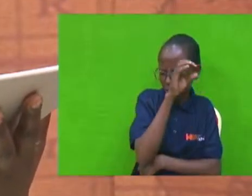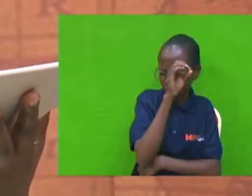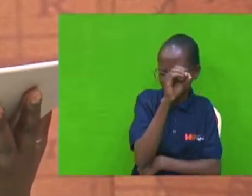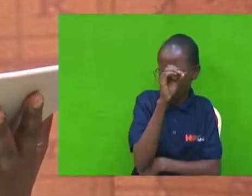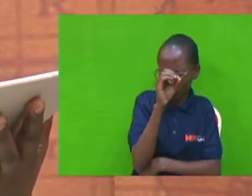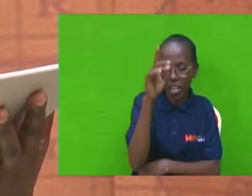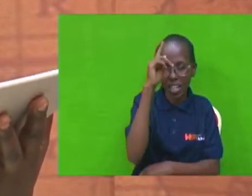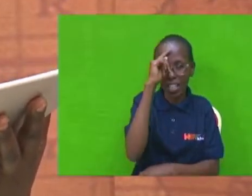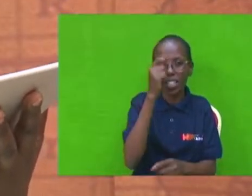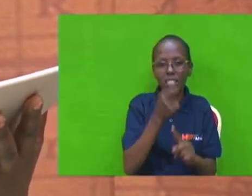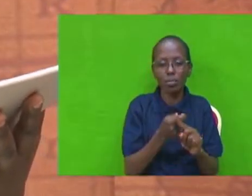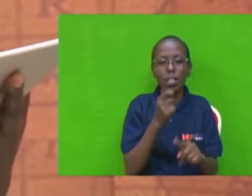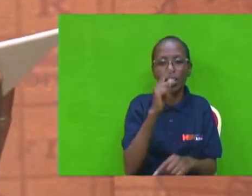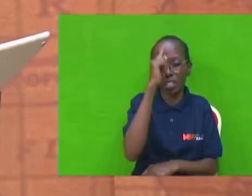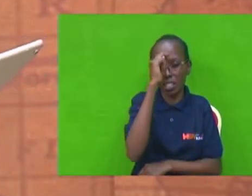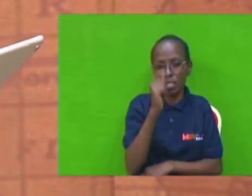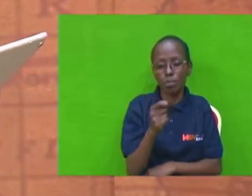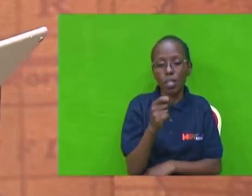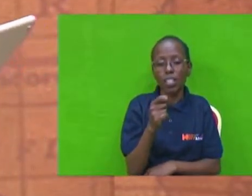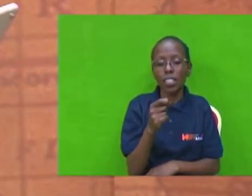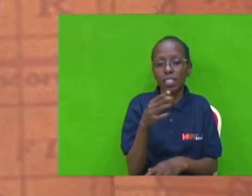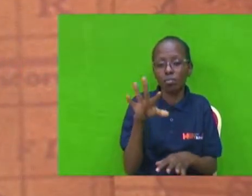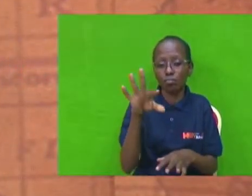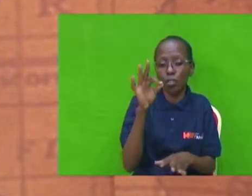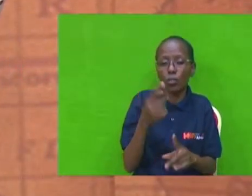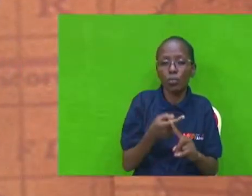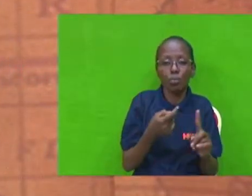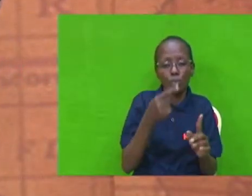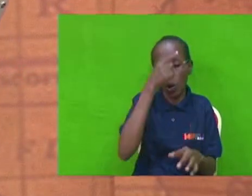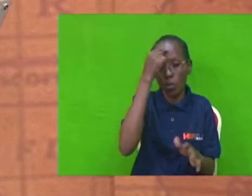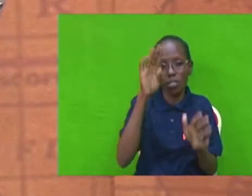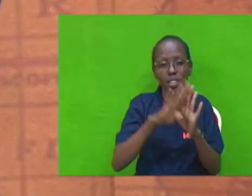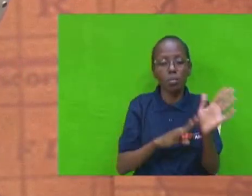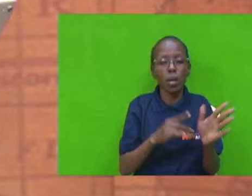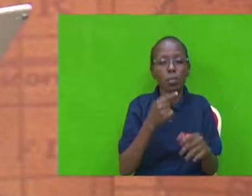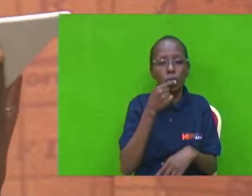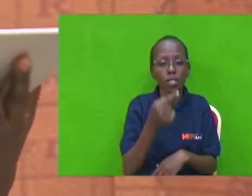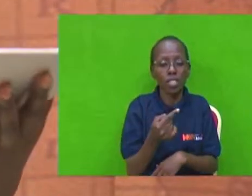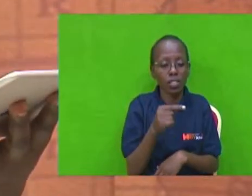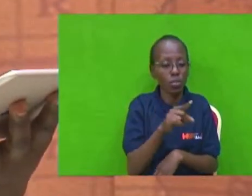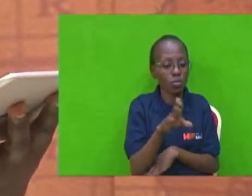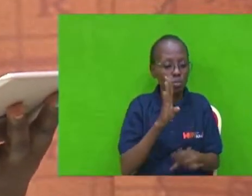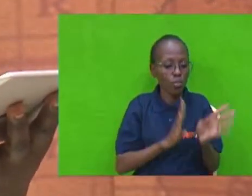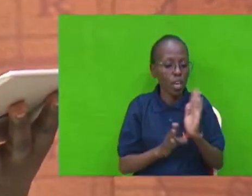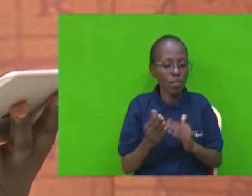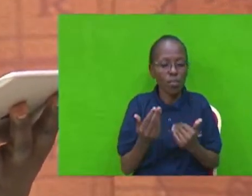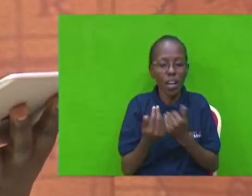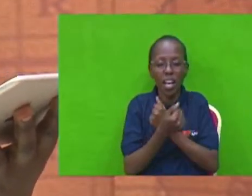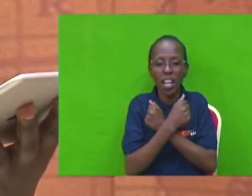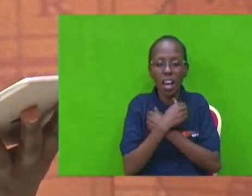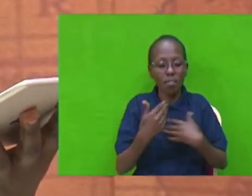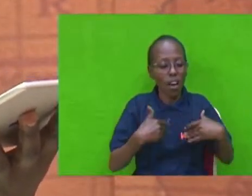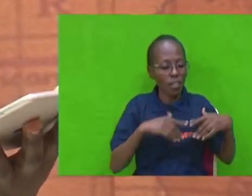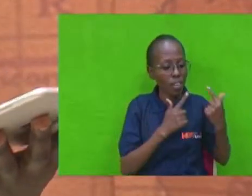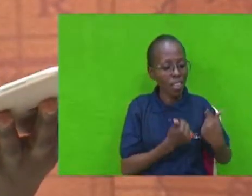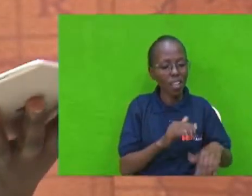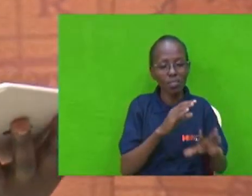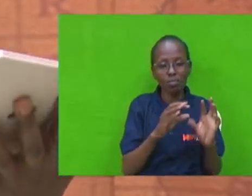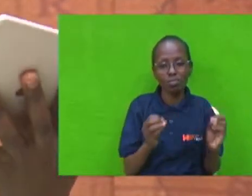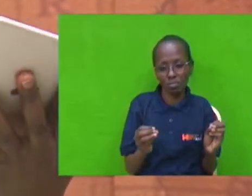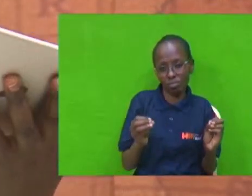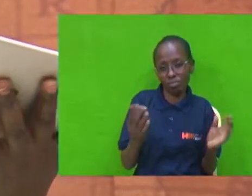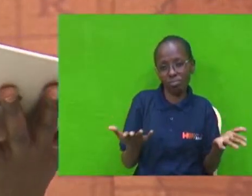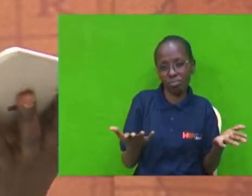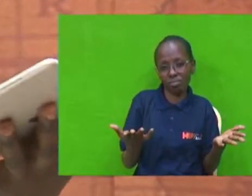heshima inatokana tu kwa sababu Biblia ilisema. Lakini wewe mwenyewe tabia zako, hauna upendo katika moyo wako. Na unajua hawa watoto